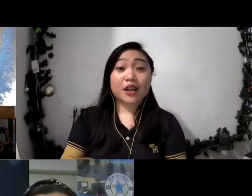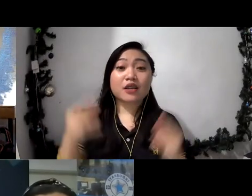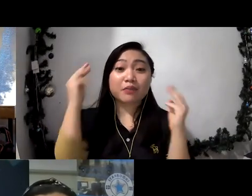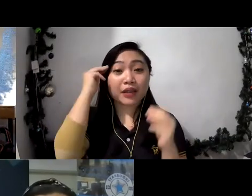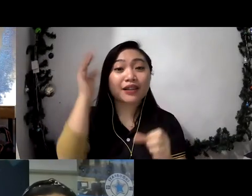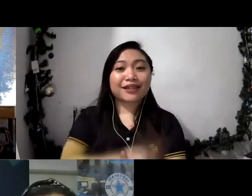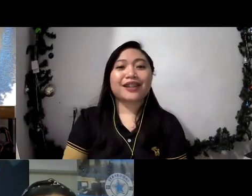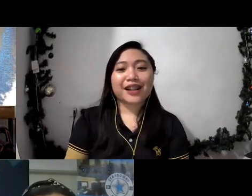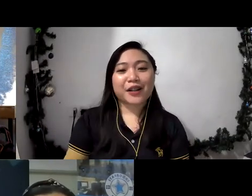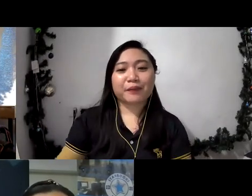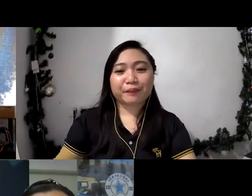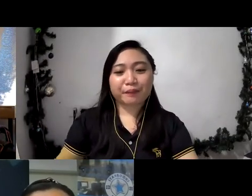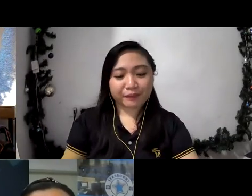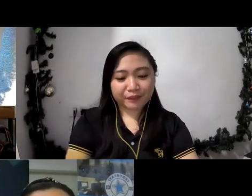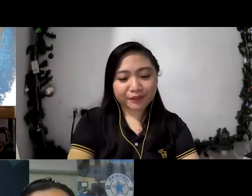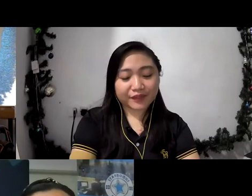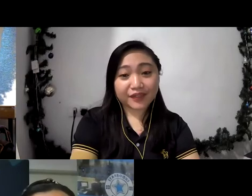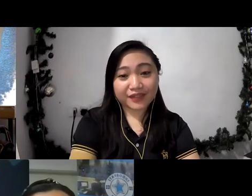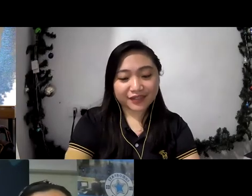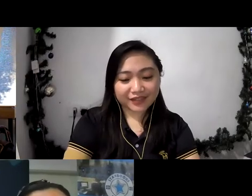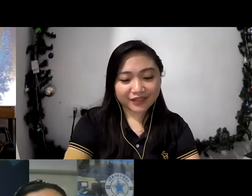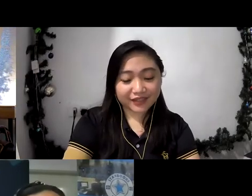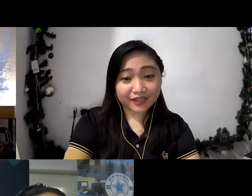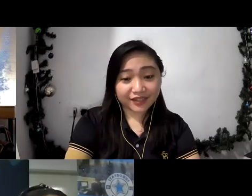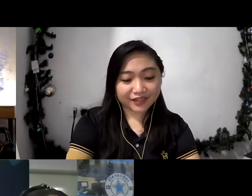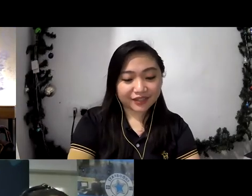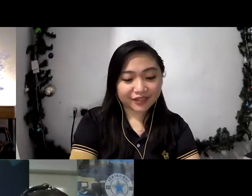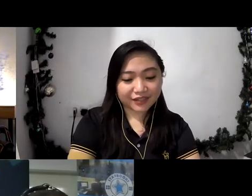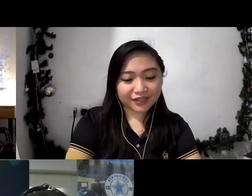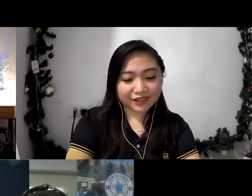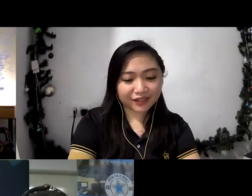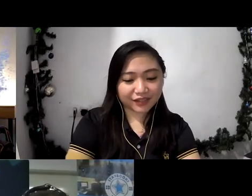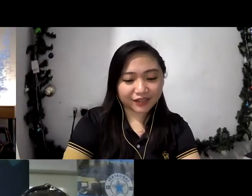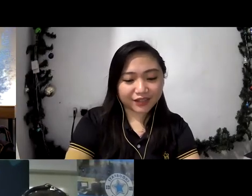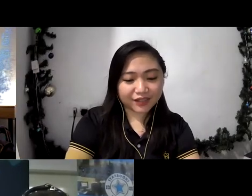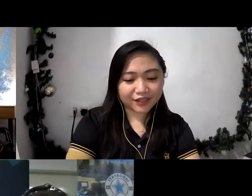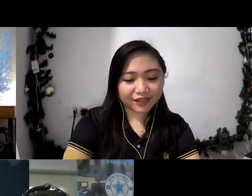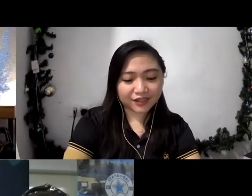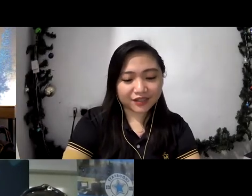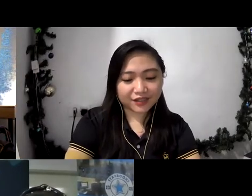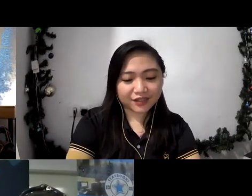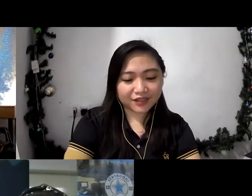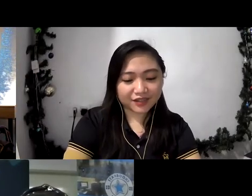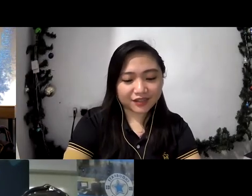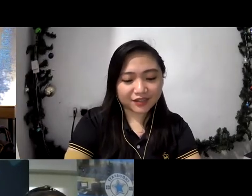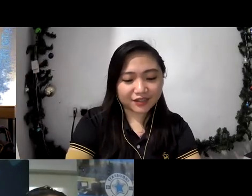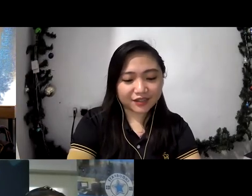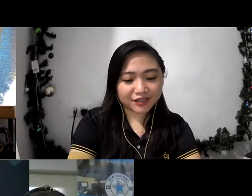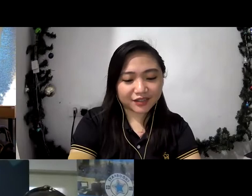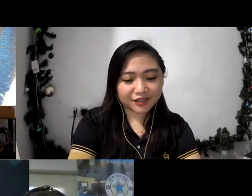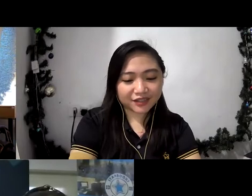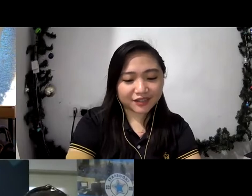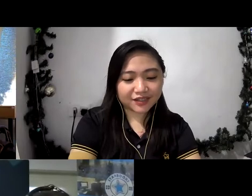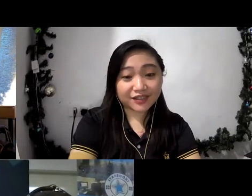gastos, aminin. Yung mga dating internet mo nasa opisina, one-to-sawang internet dito sa bahay, ang mahal